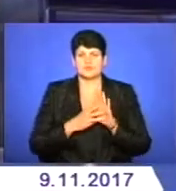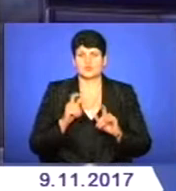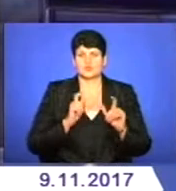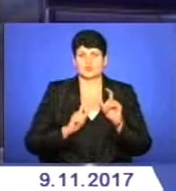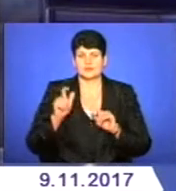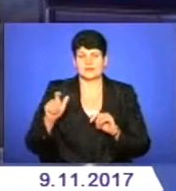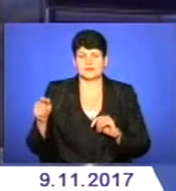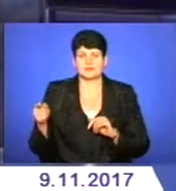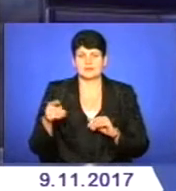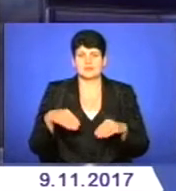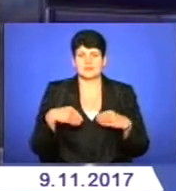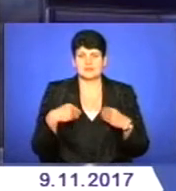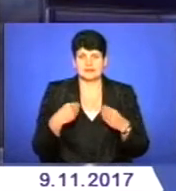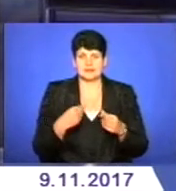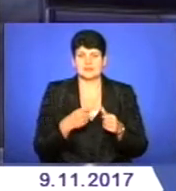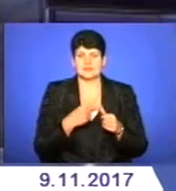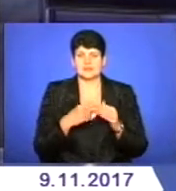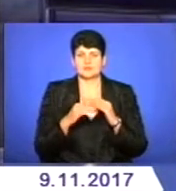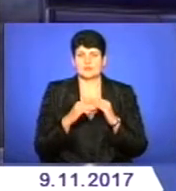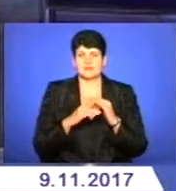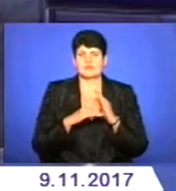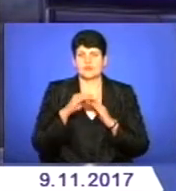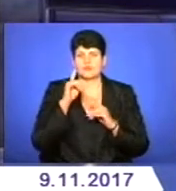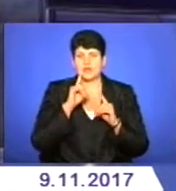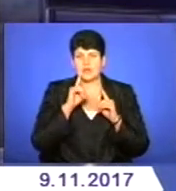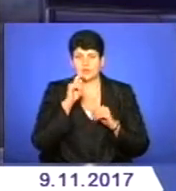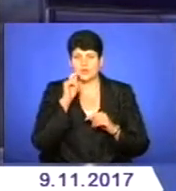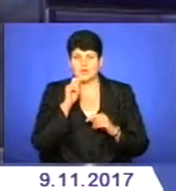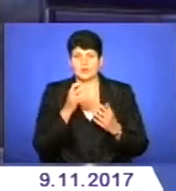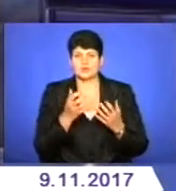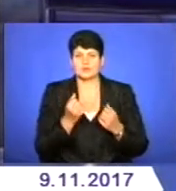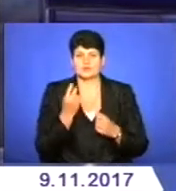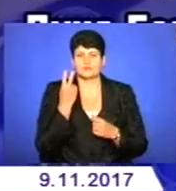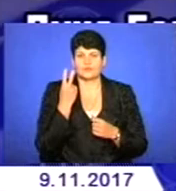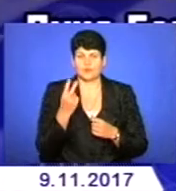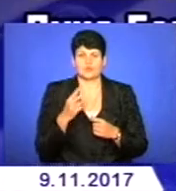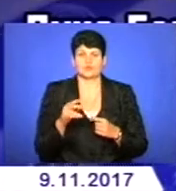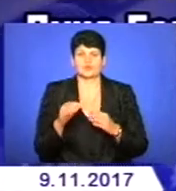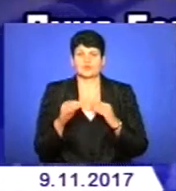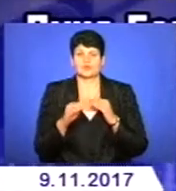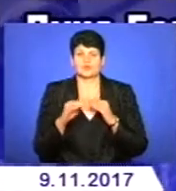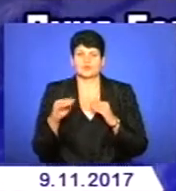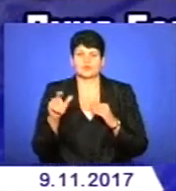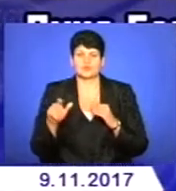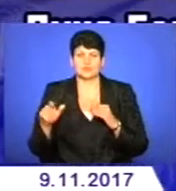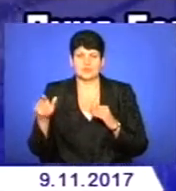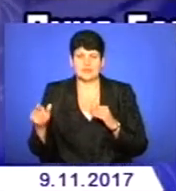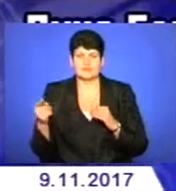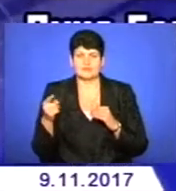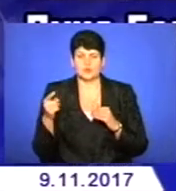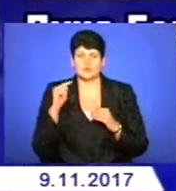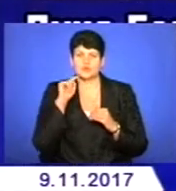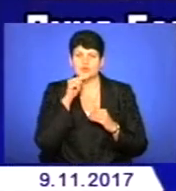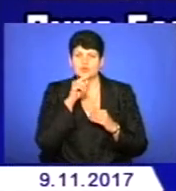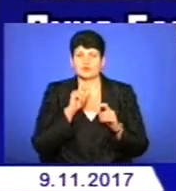Тернопільщини призначили іменні стипендії Верховної Ради України. Отримуватимуть їх 2 студентів Тернопільського національного економічного університету